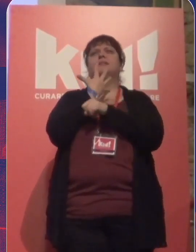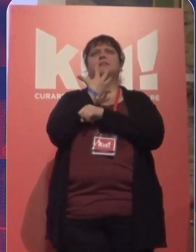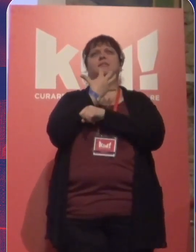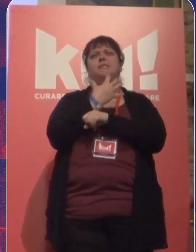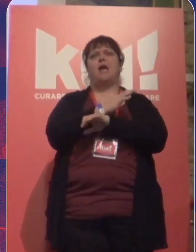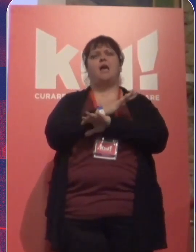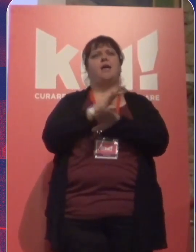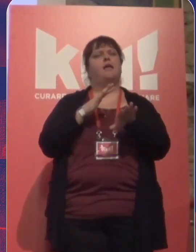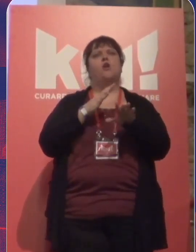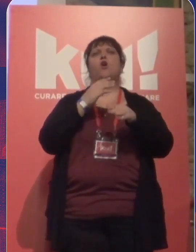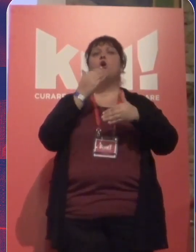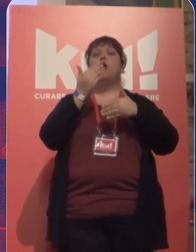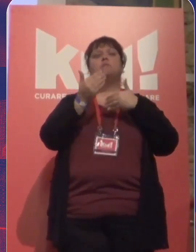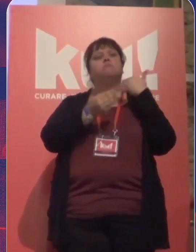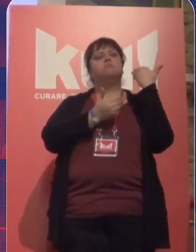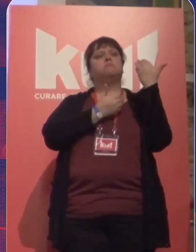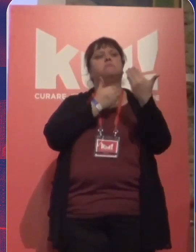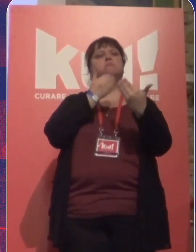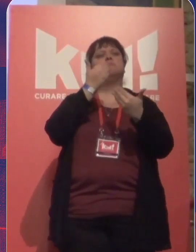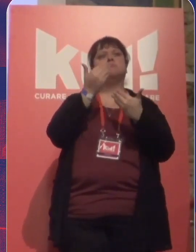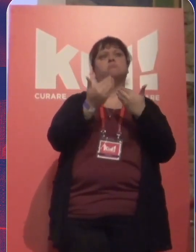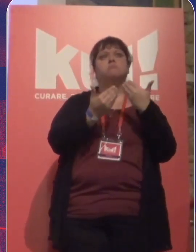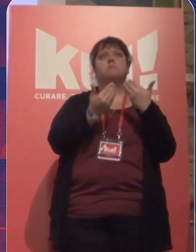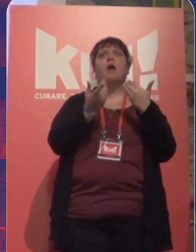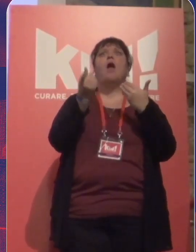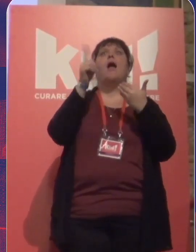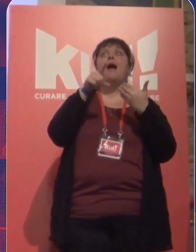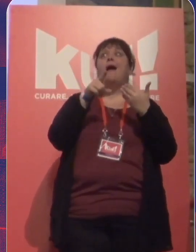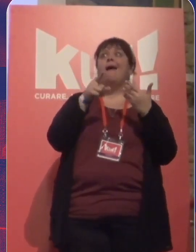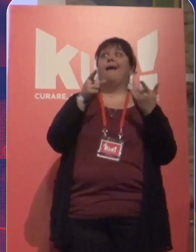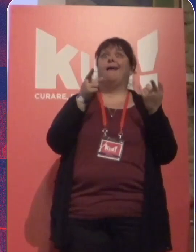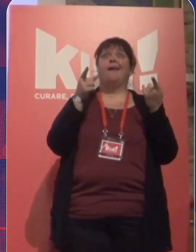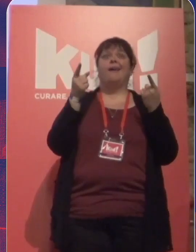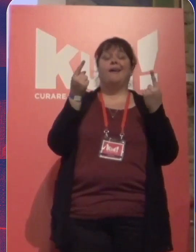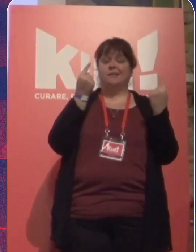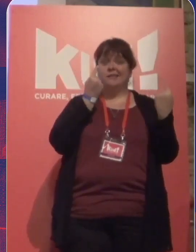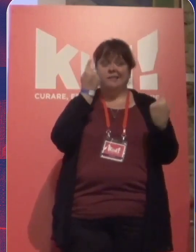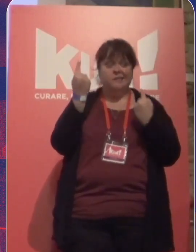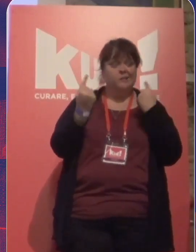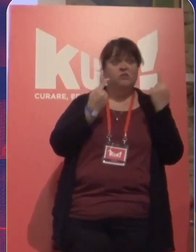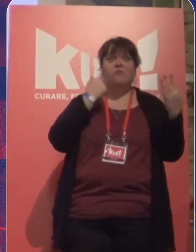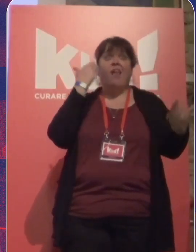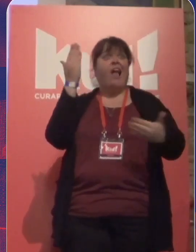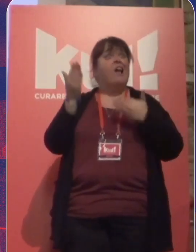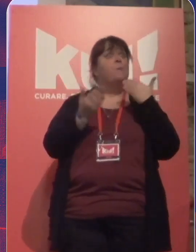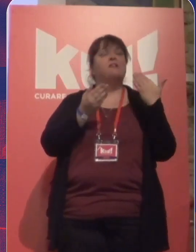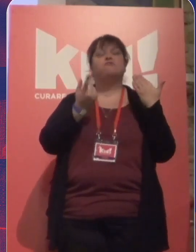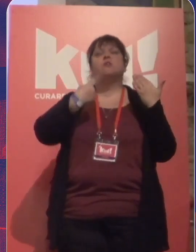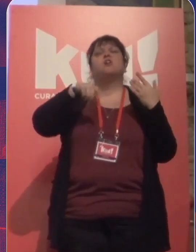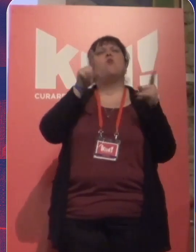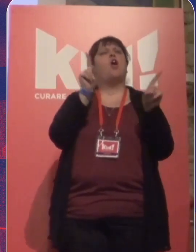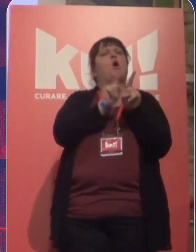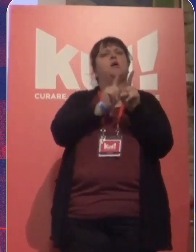abbiamo continuato anche nell'eccezione diciamo così nell'emergenza fare il nostro lavoro